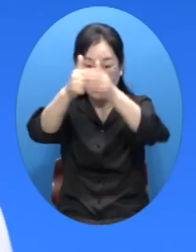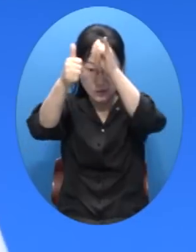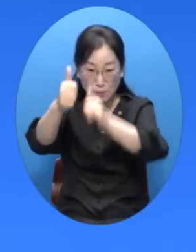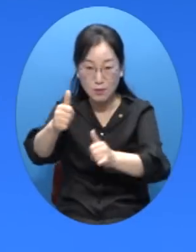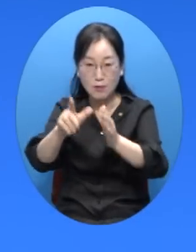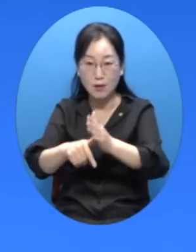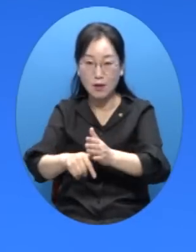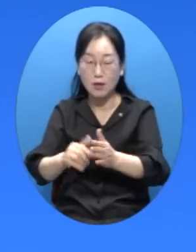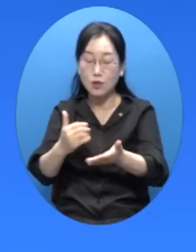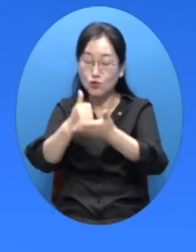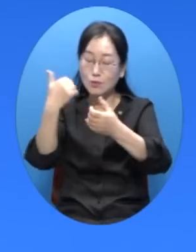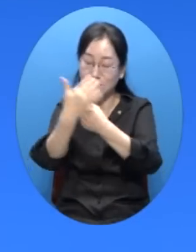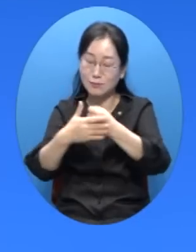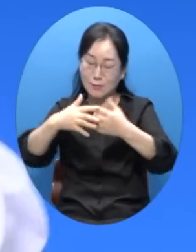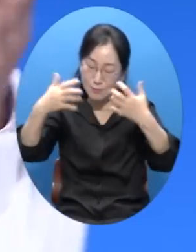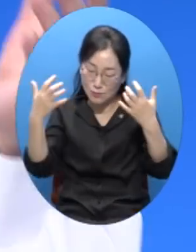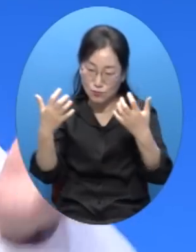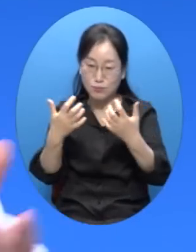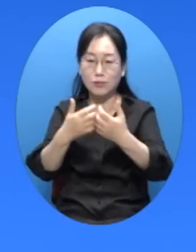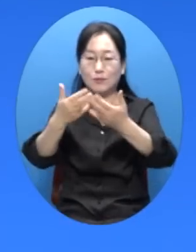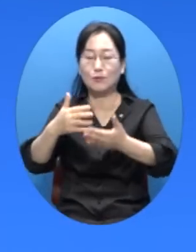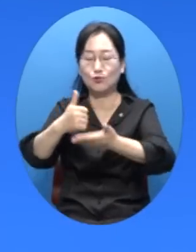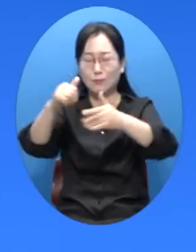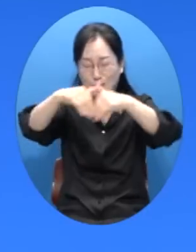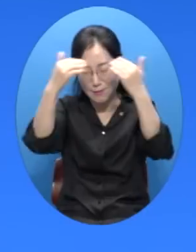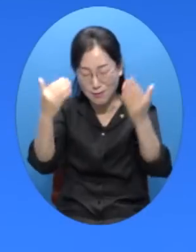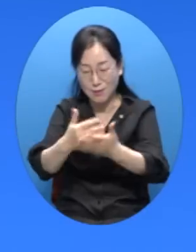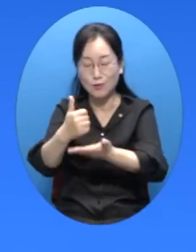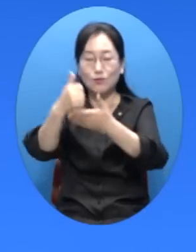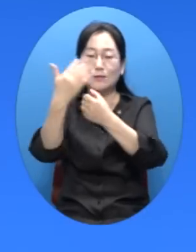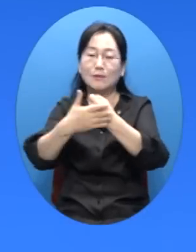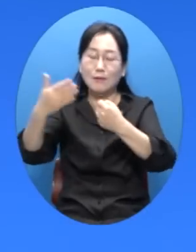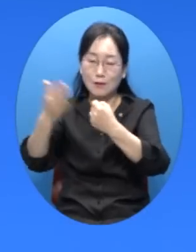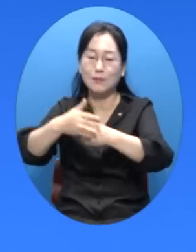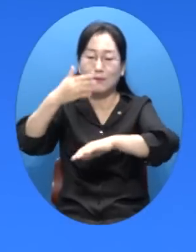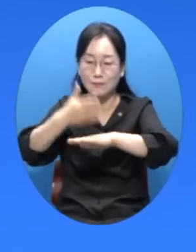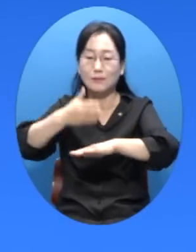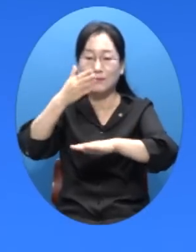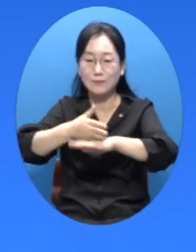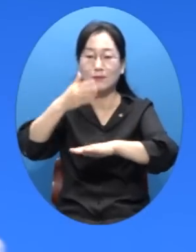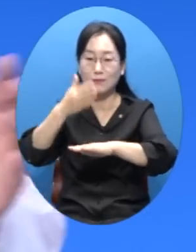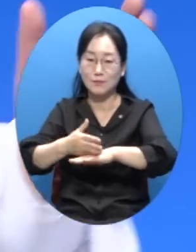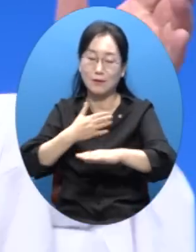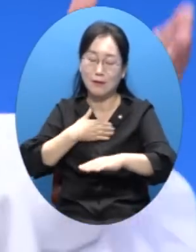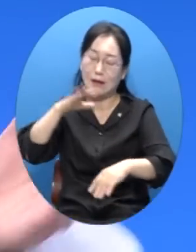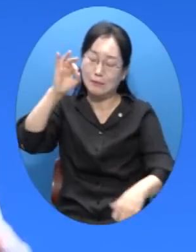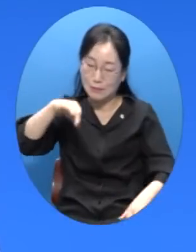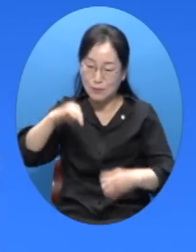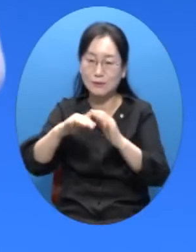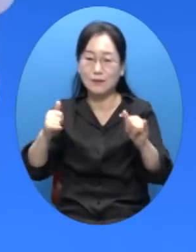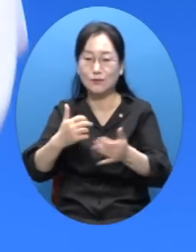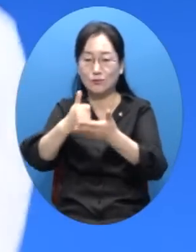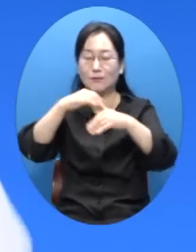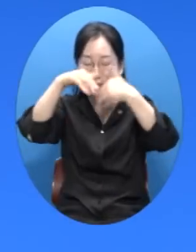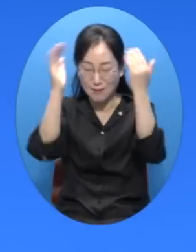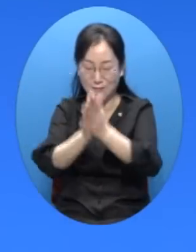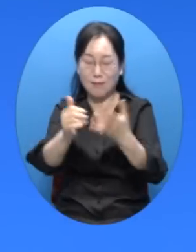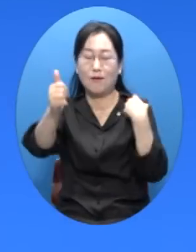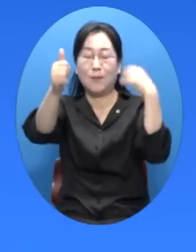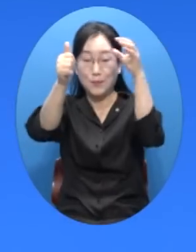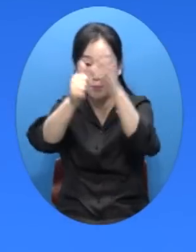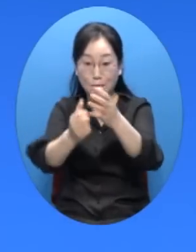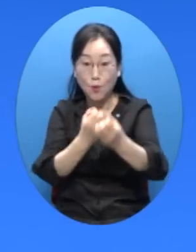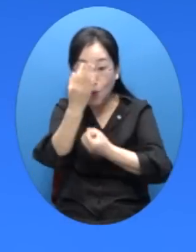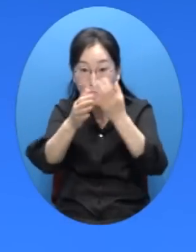주님의 은혜가 우리 마음에 충만해서 주님 모든 것이 주님의 은혜입니다 늘 감사하고 또 감사하며 나는 아무것도 아니고 주님만이 모든 것 되신다고 고백할